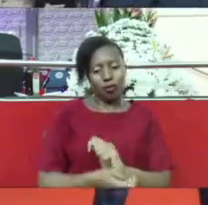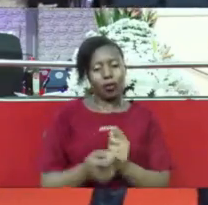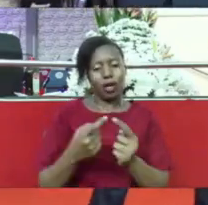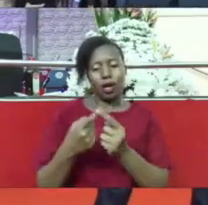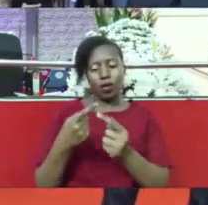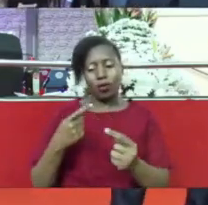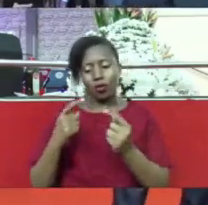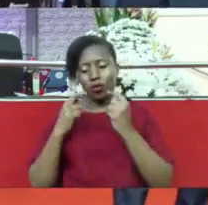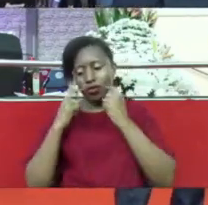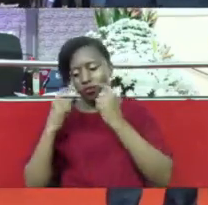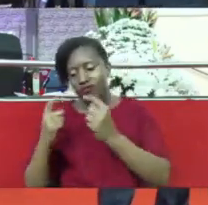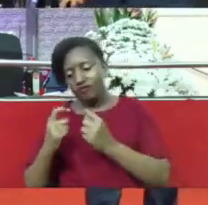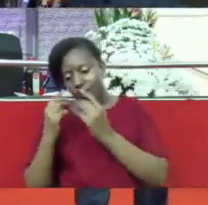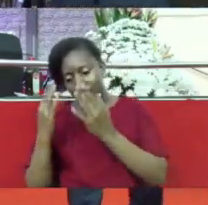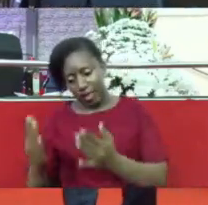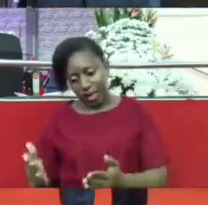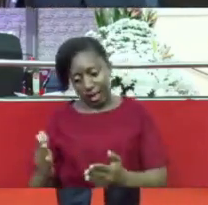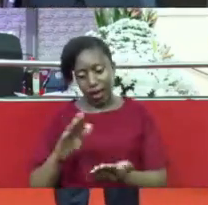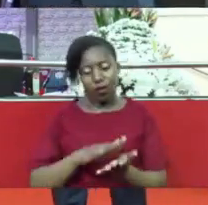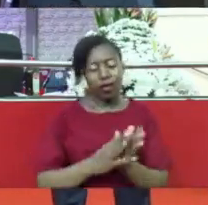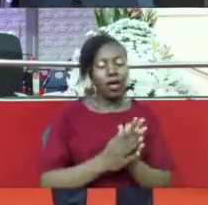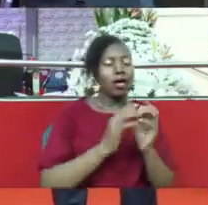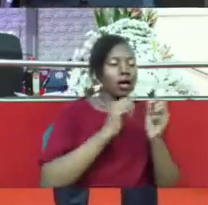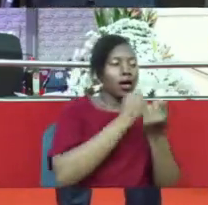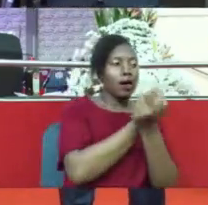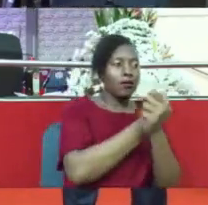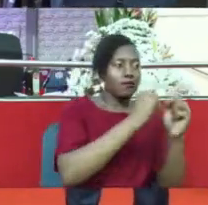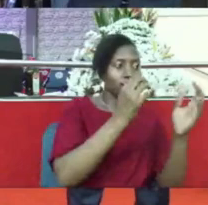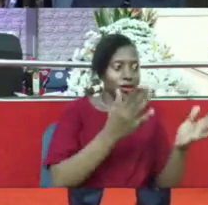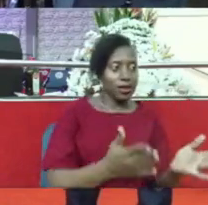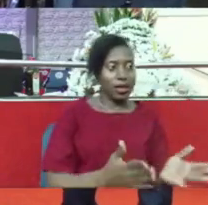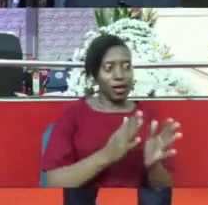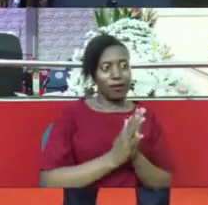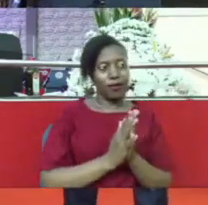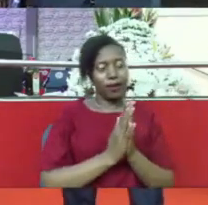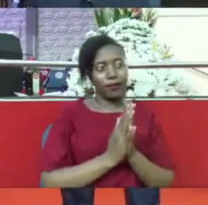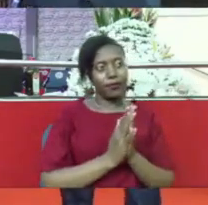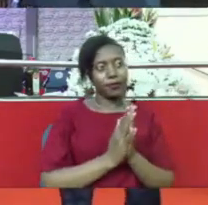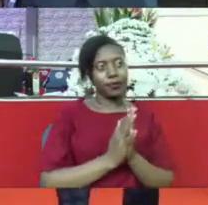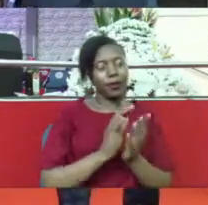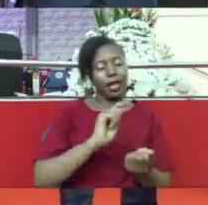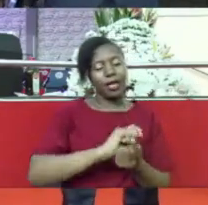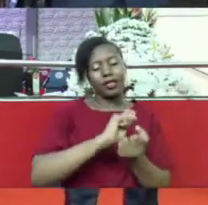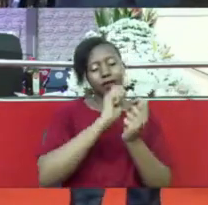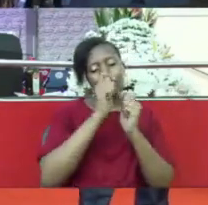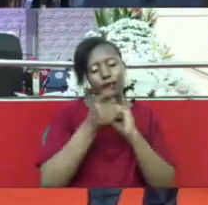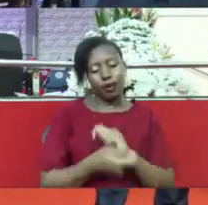saint. Utokane katika kutenda dhambi na ufanyike mtakatifu. Transformation gonna happen immediately